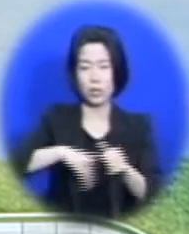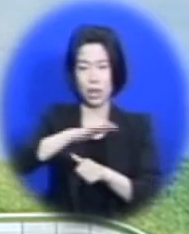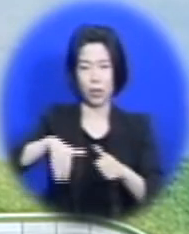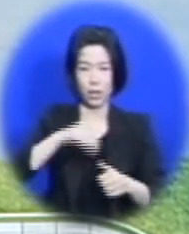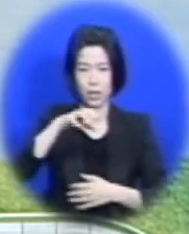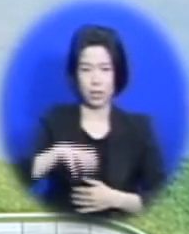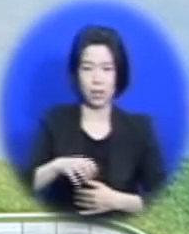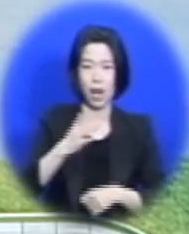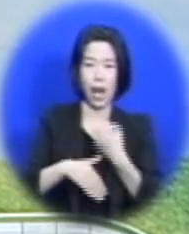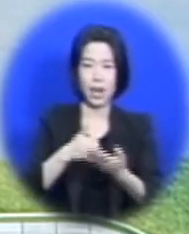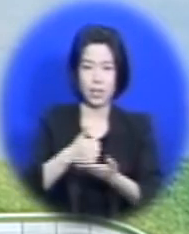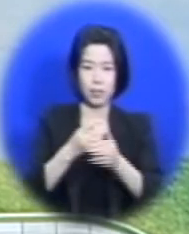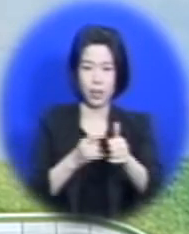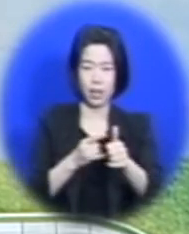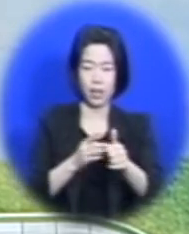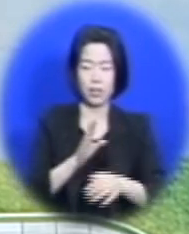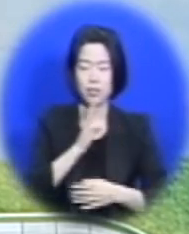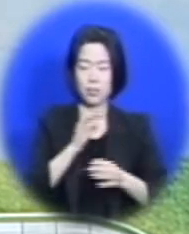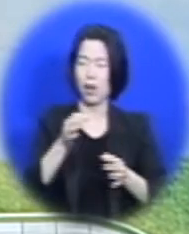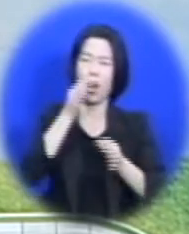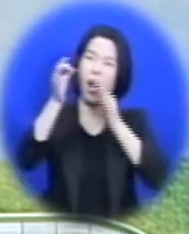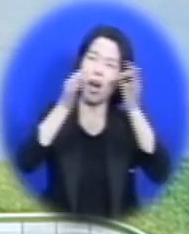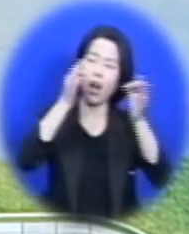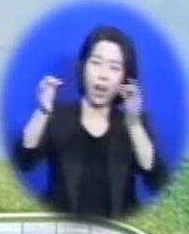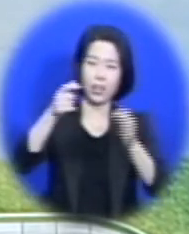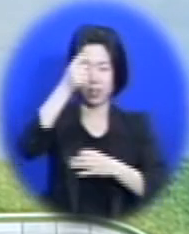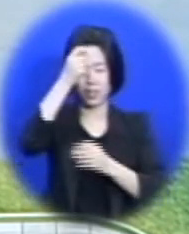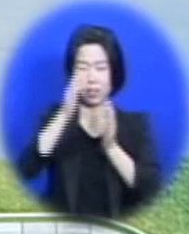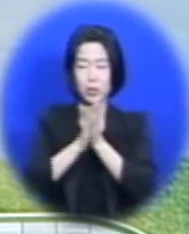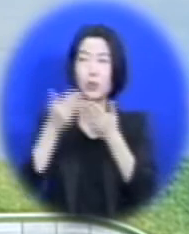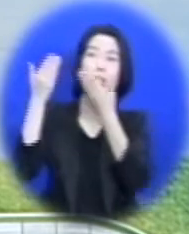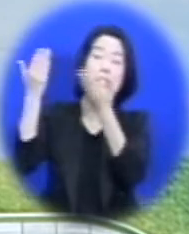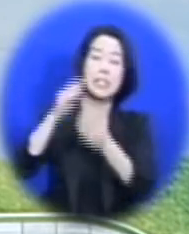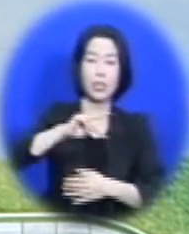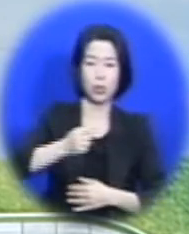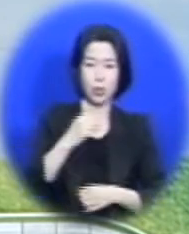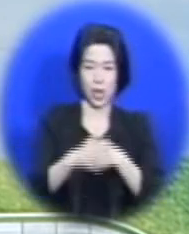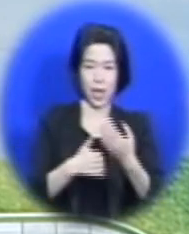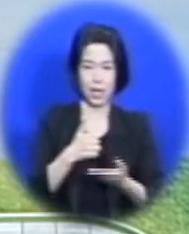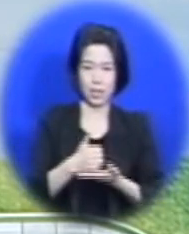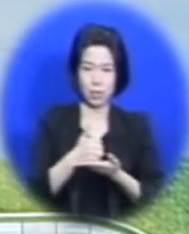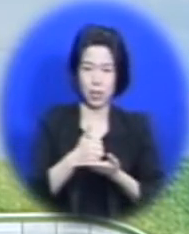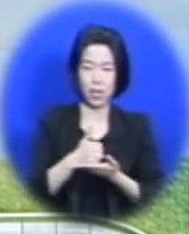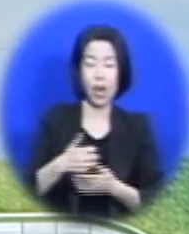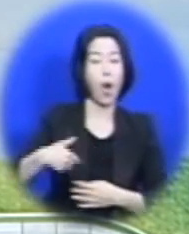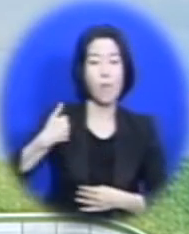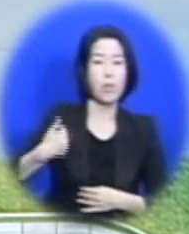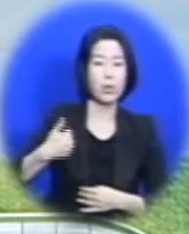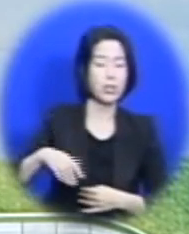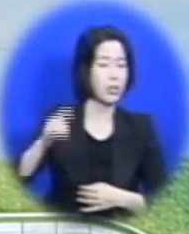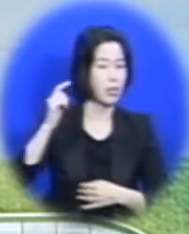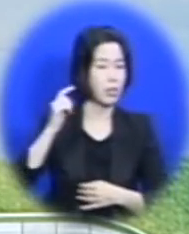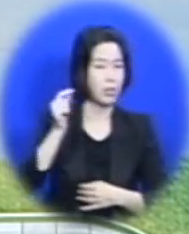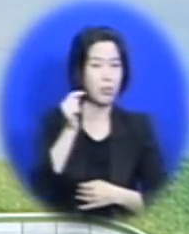하나님께 막 정말 비명과 같은 기도를 올려드려도 하나님이 모르셔서 들으시는